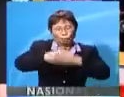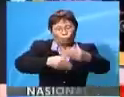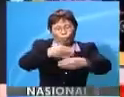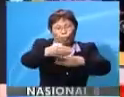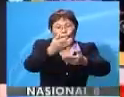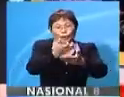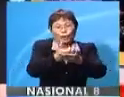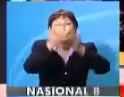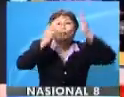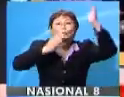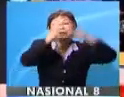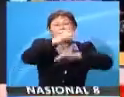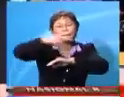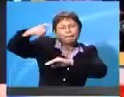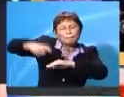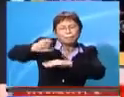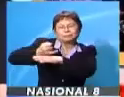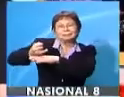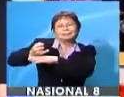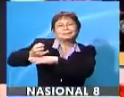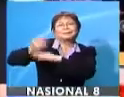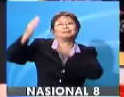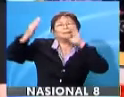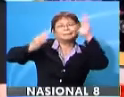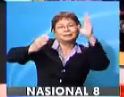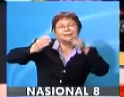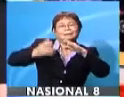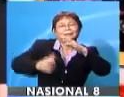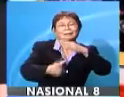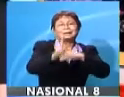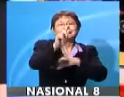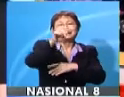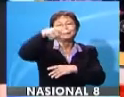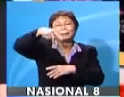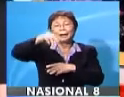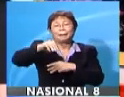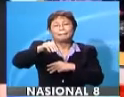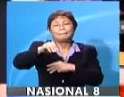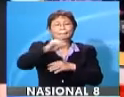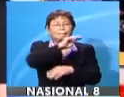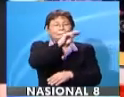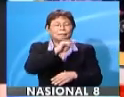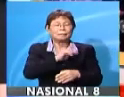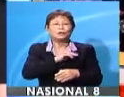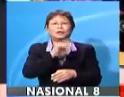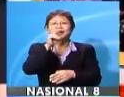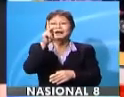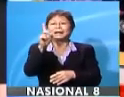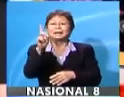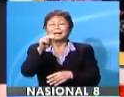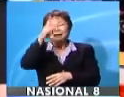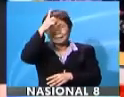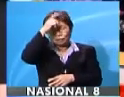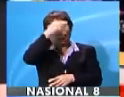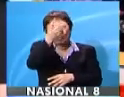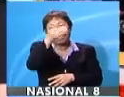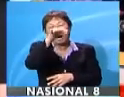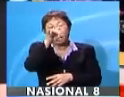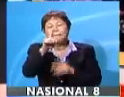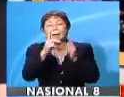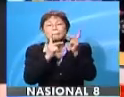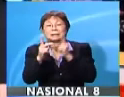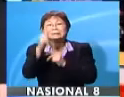ekonomi negara dan keperluan industri. Namun jelas Timbalan Perdana Menteri yang juga Menteri Dalam Negeri Datuk Seri Dr. Ahmad Zahid